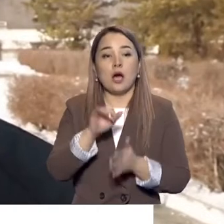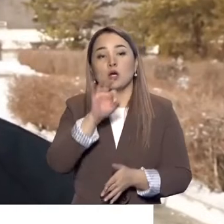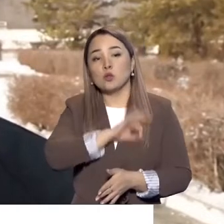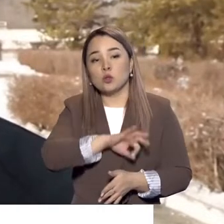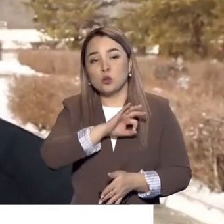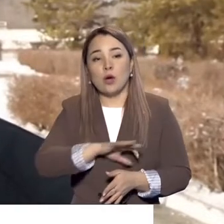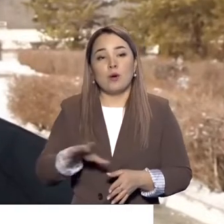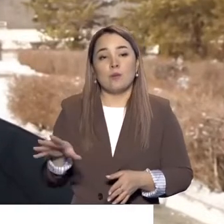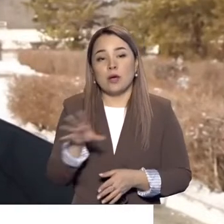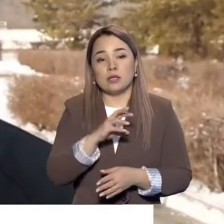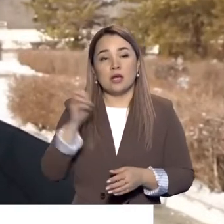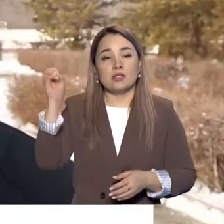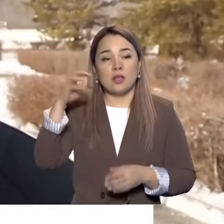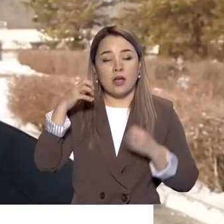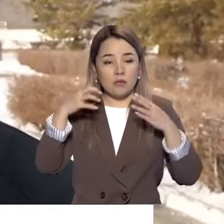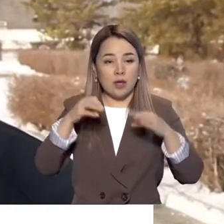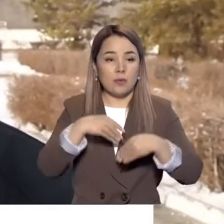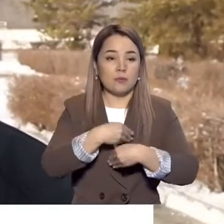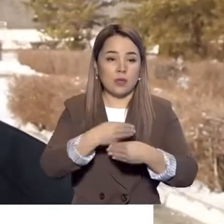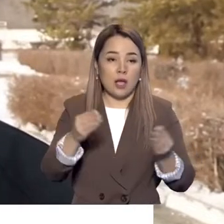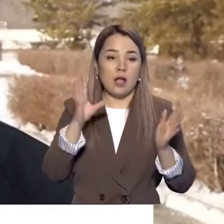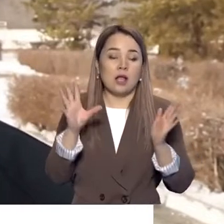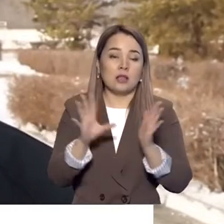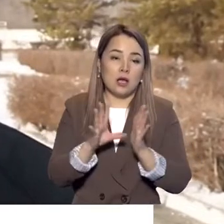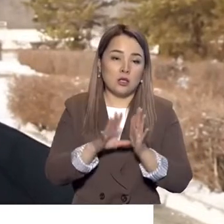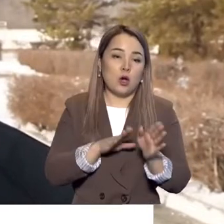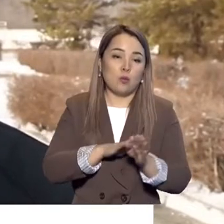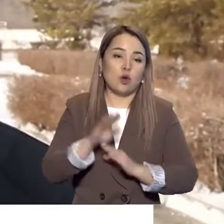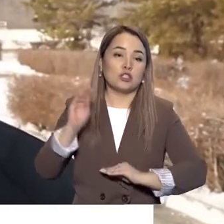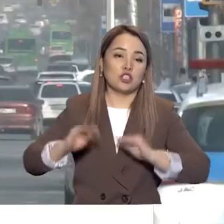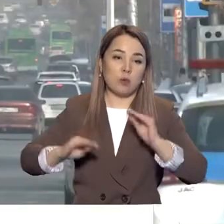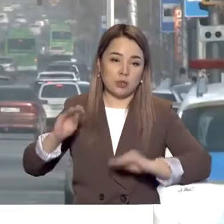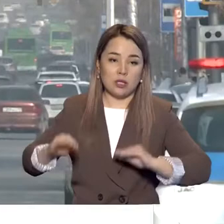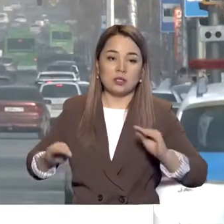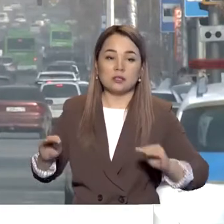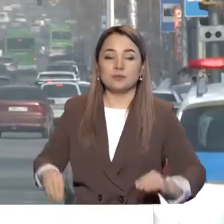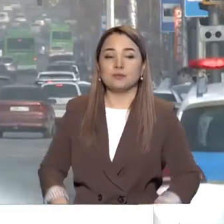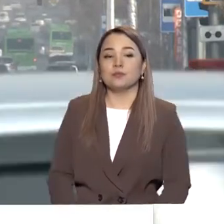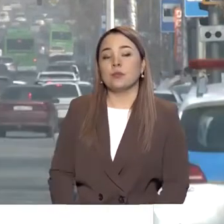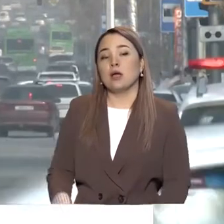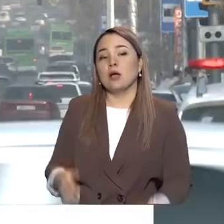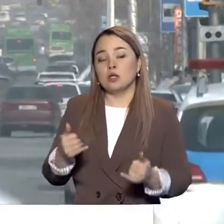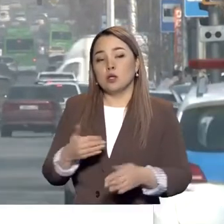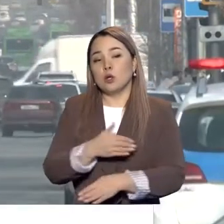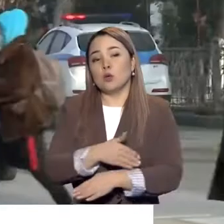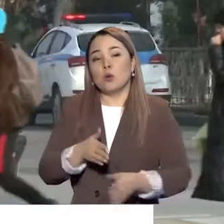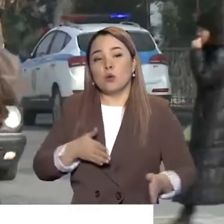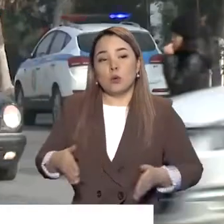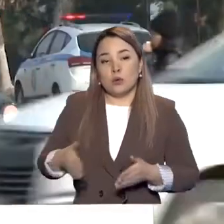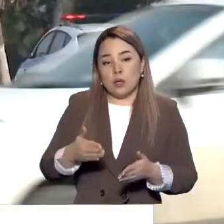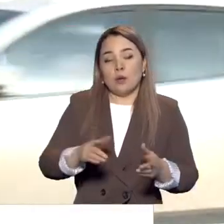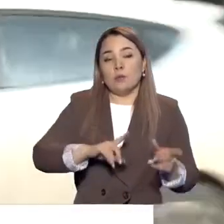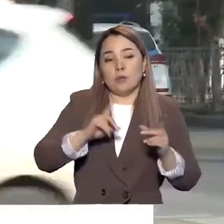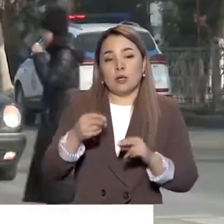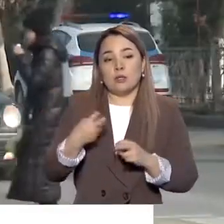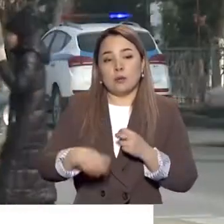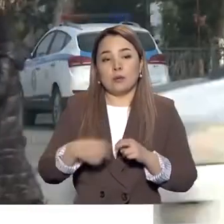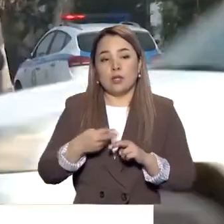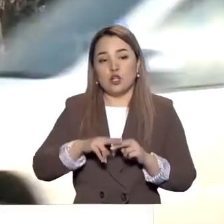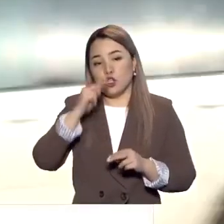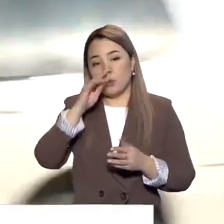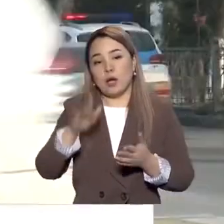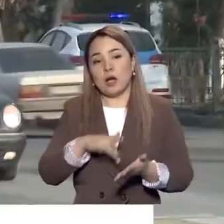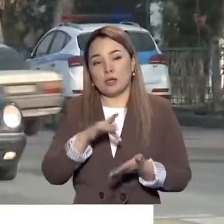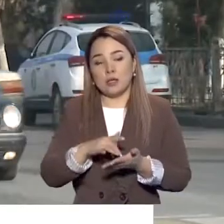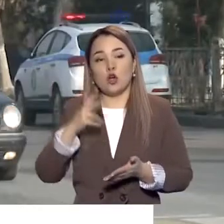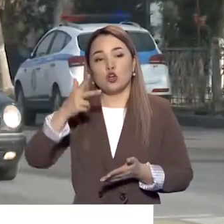тұтынушылар қазір светпен отыр десек болады. Электр энергиясымен толық жабдықталды. Магистральды электр желісіндегі ақаудың салдарынан Шымкент қаласының